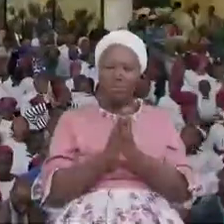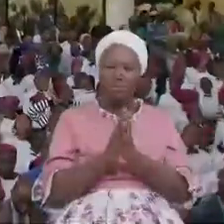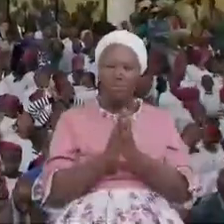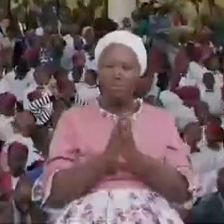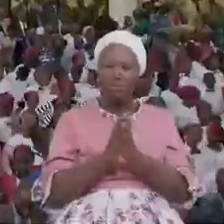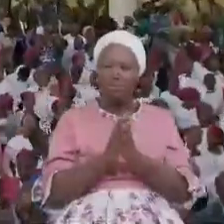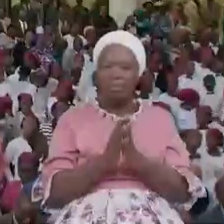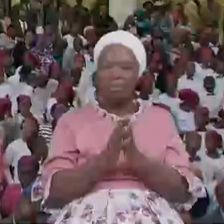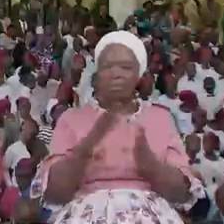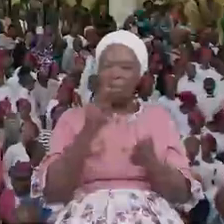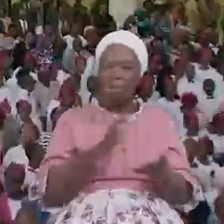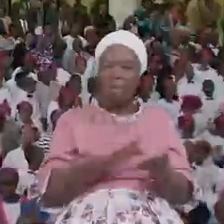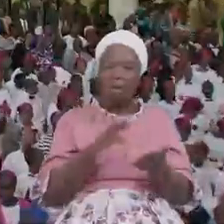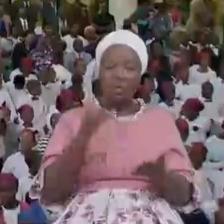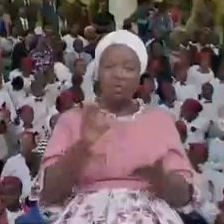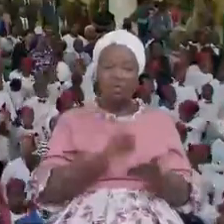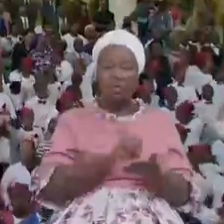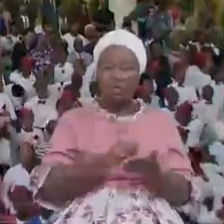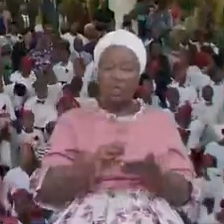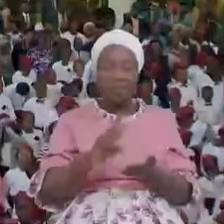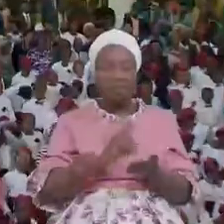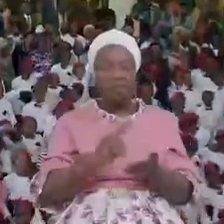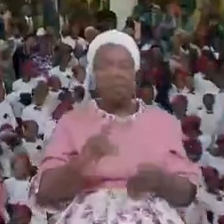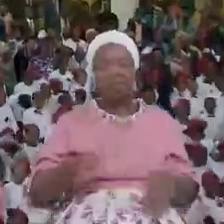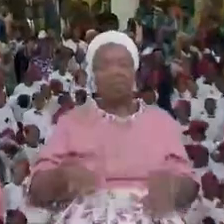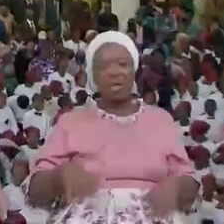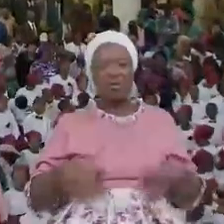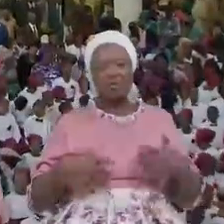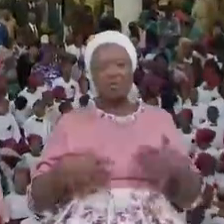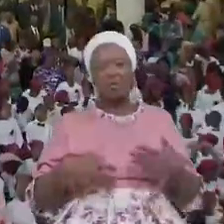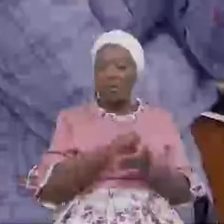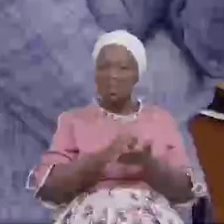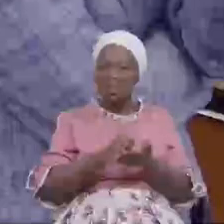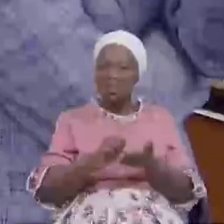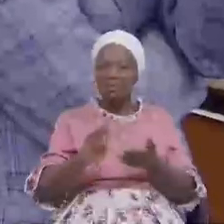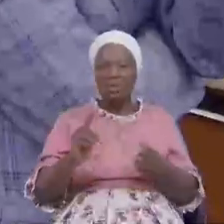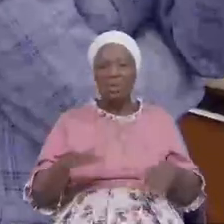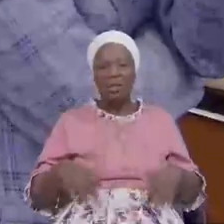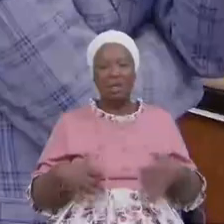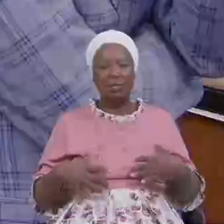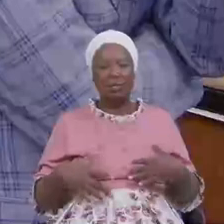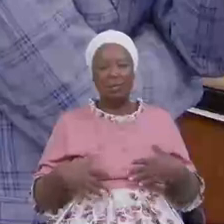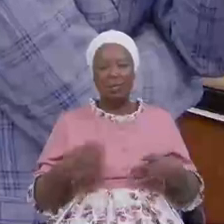La gloire d'un cœur sanctifié. D'une vie sanctifiée, de gloire en gloire.